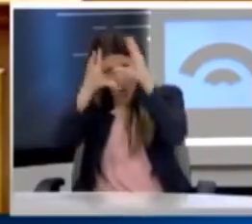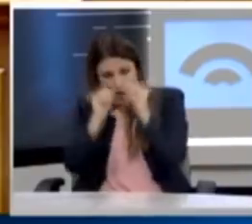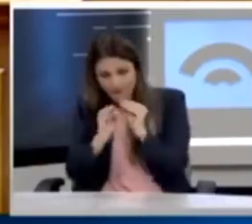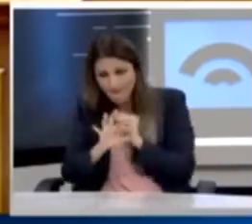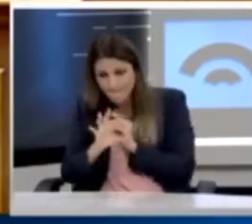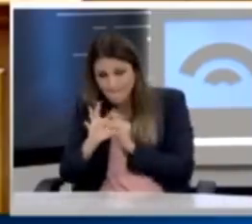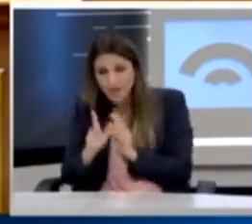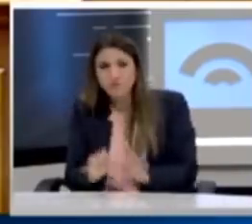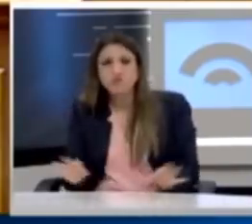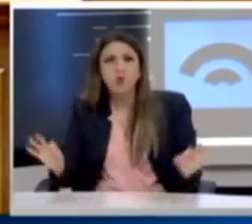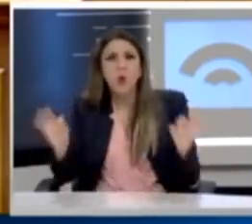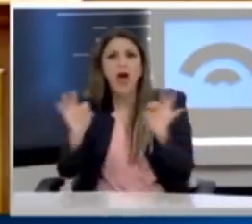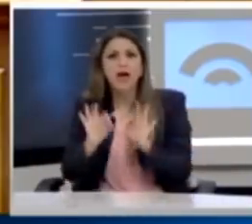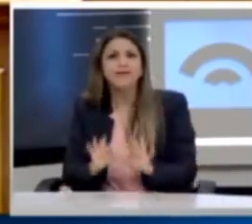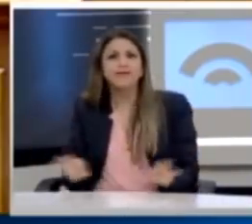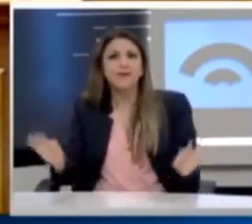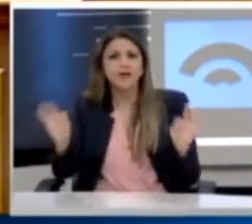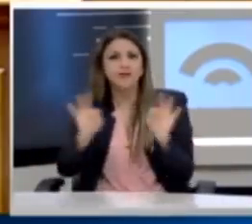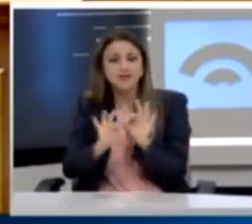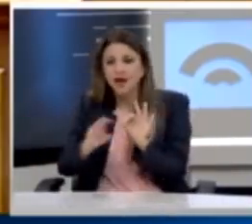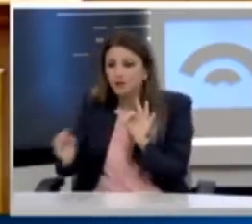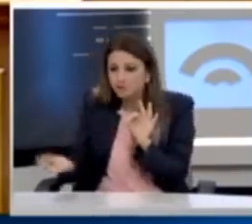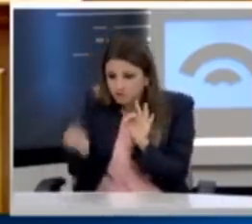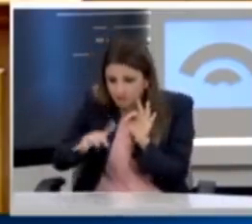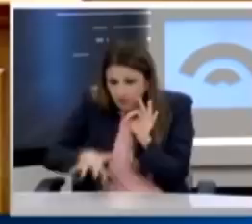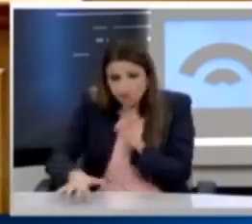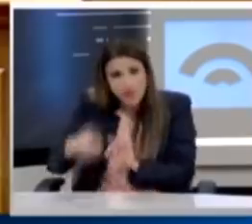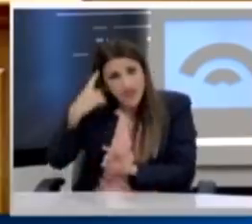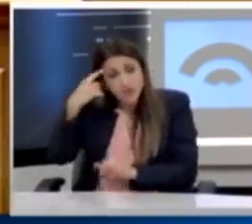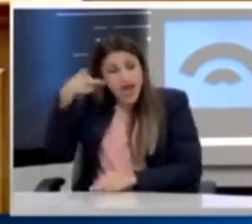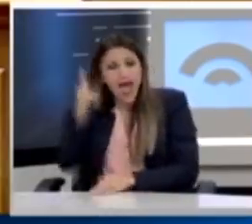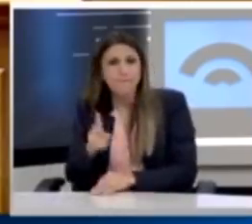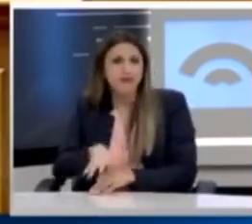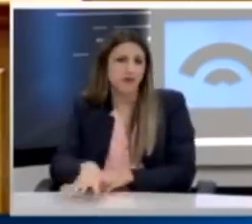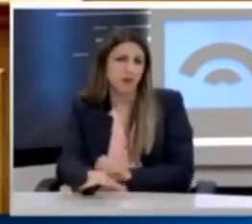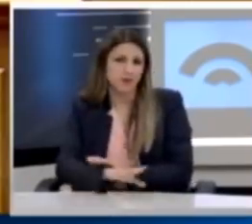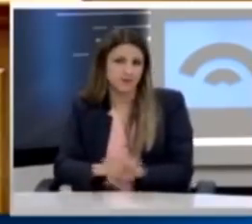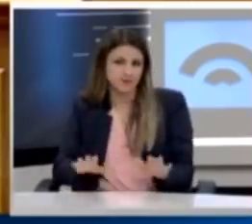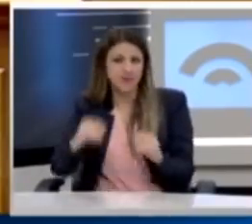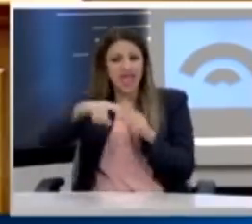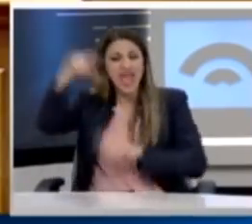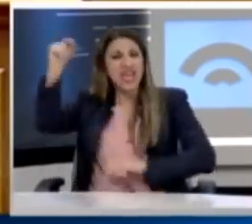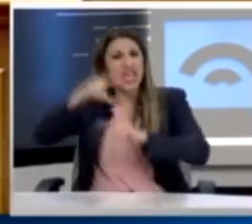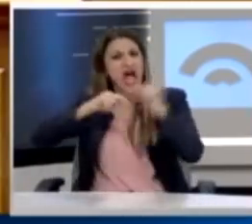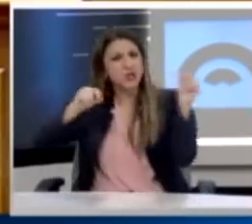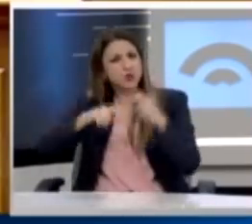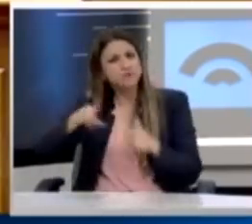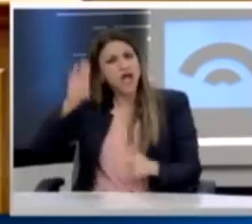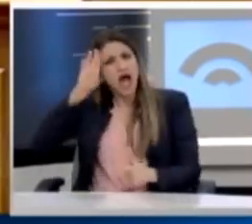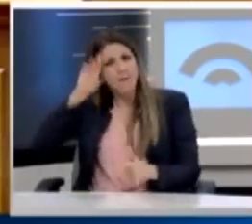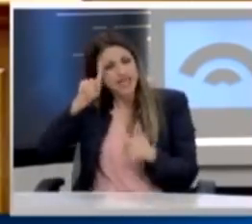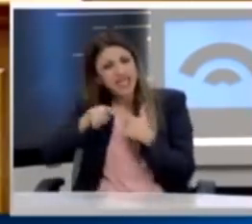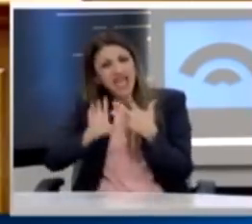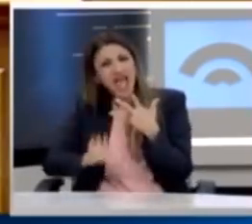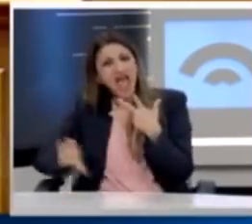στρατιωτικών προετοιμασιών με απρόβλεπτες συνέπειες για όλους τους λαούς. Το ΝΑΤΟ, οι Ηνωμένες Πολιτείες Αμερικής και η